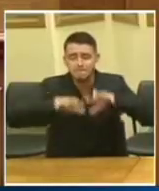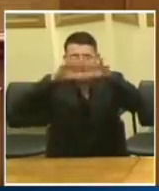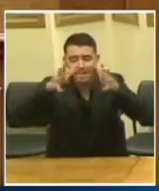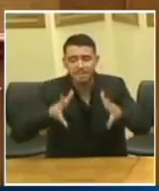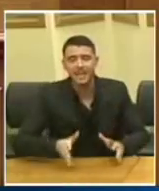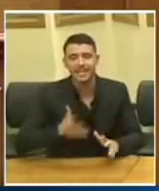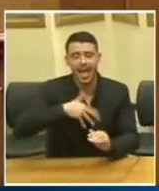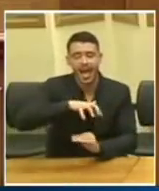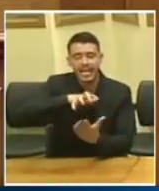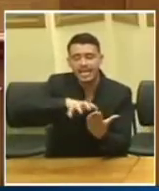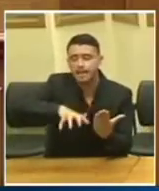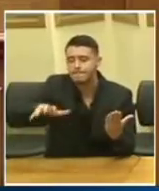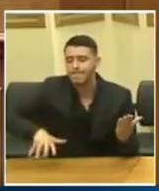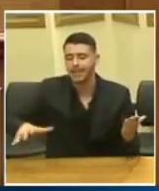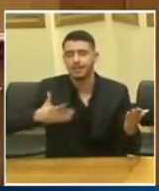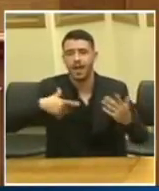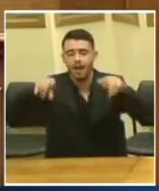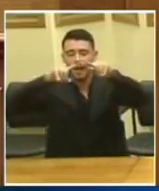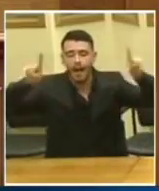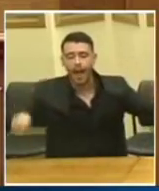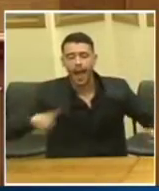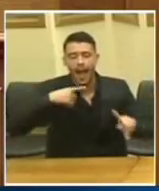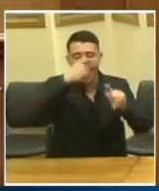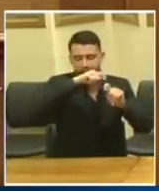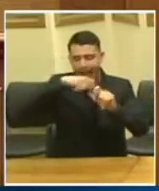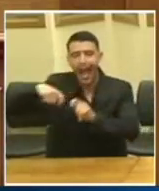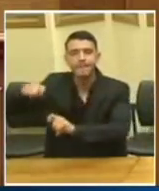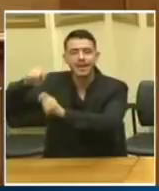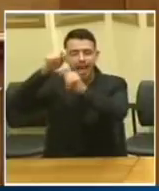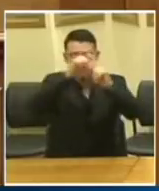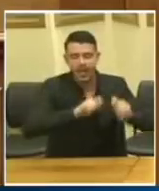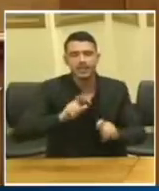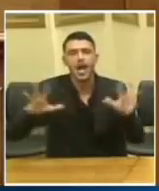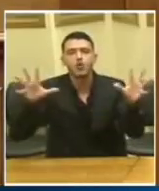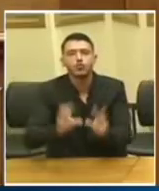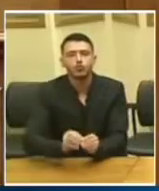τις επιγραφές όπου υπάρχει αναφορά στην αρχαία ελληνική ιστορία της Μακεδονίας.